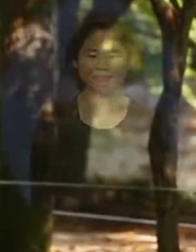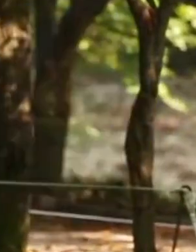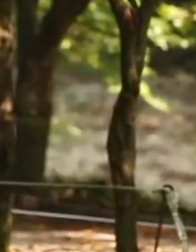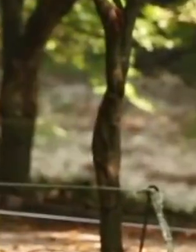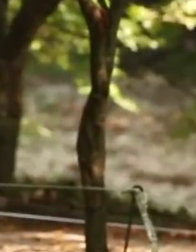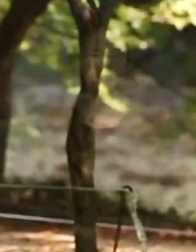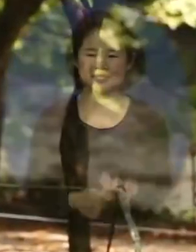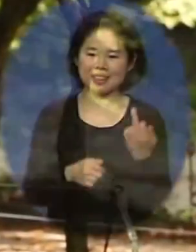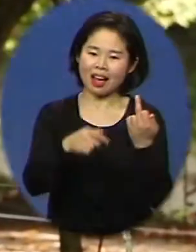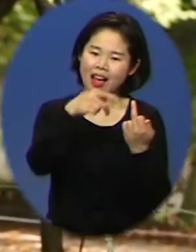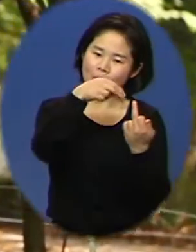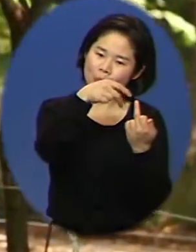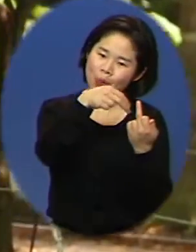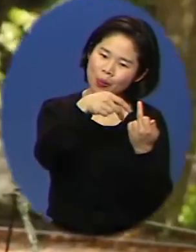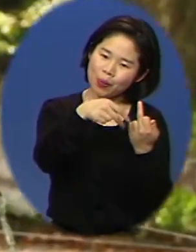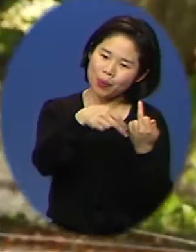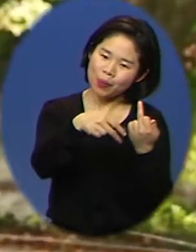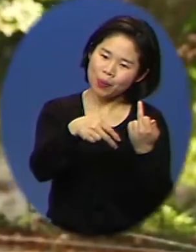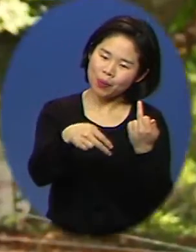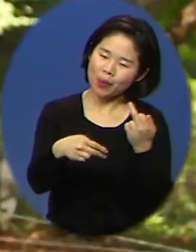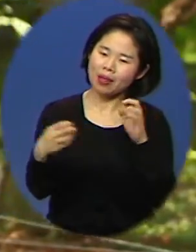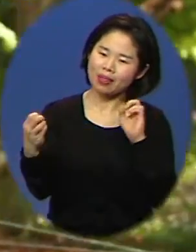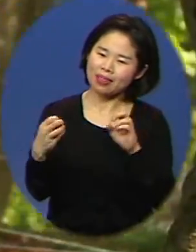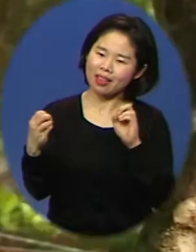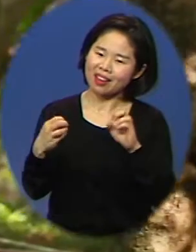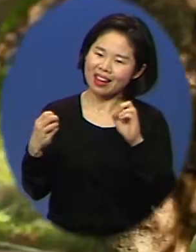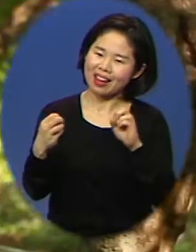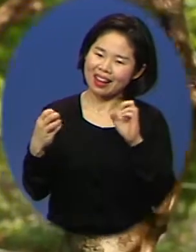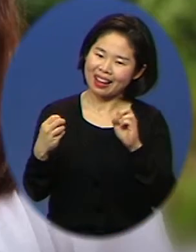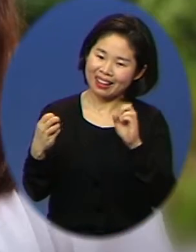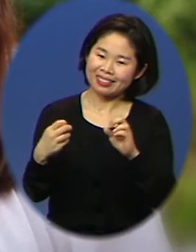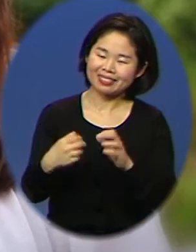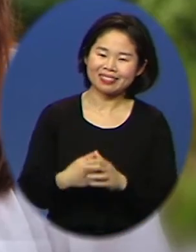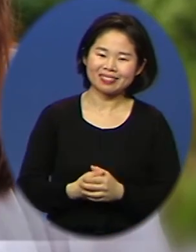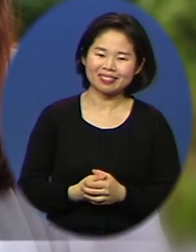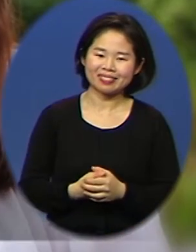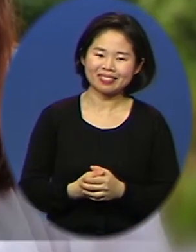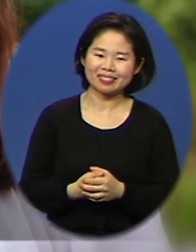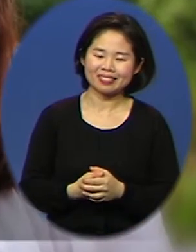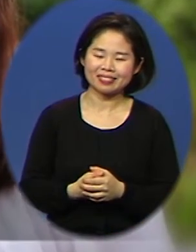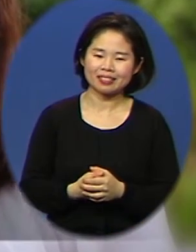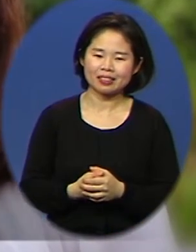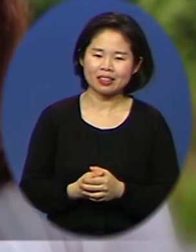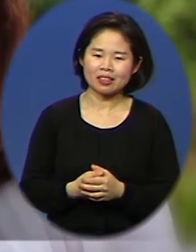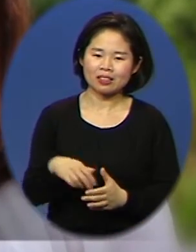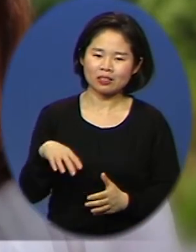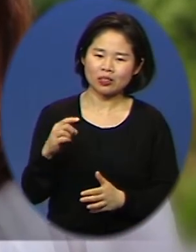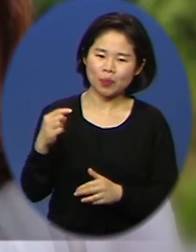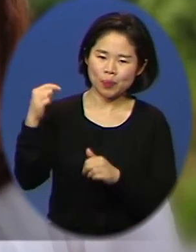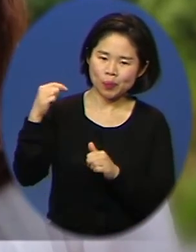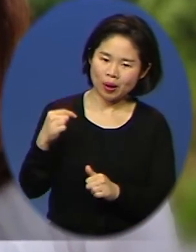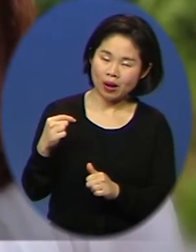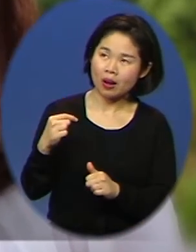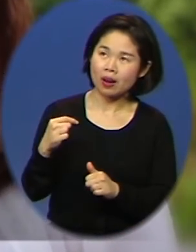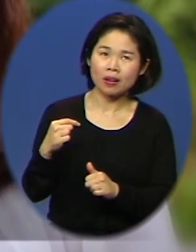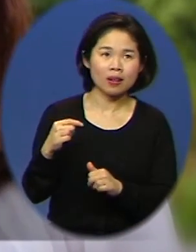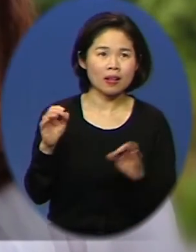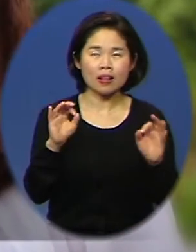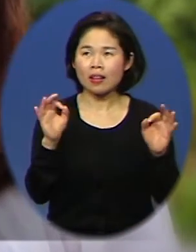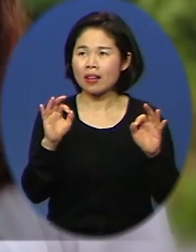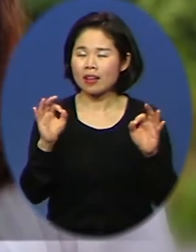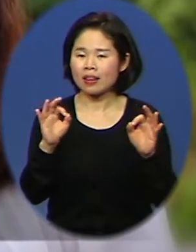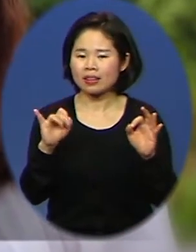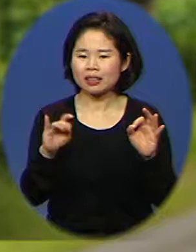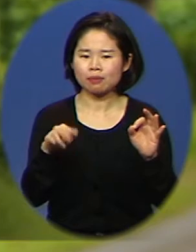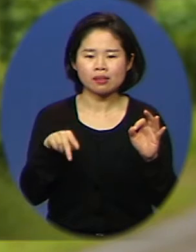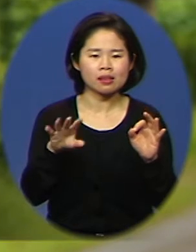산을 내려오며 많은 이야기가 오가는 세 사람. 미션 했을 때 그 입상 찾아야